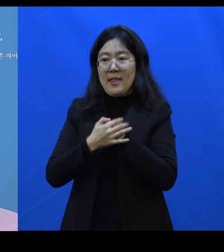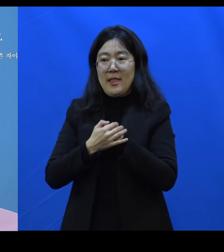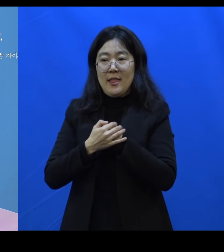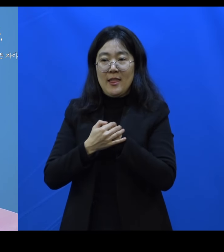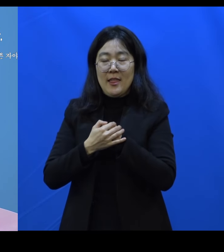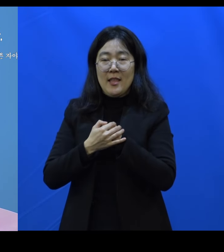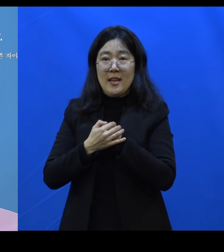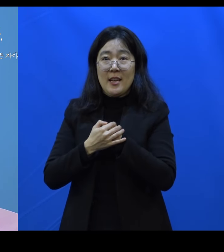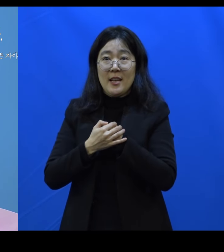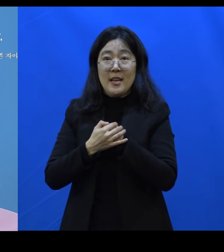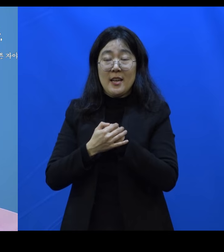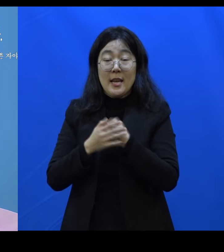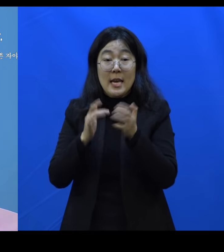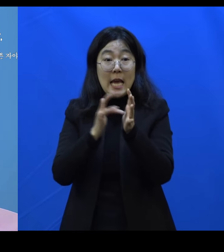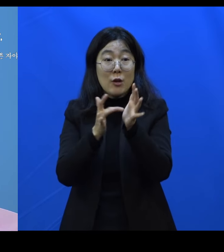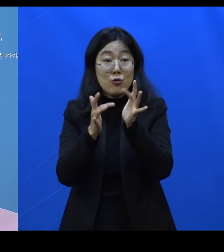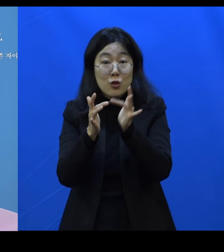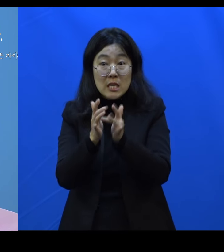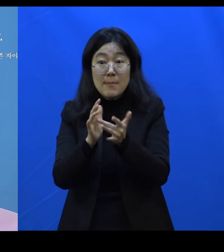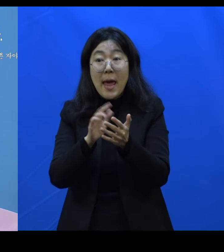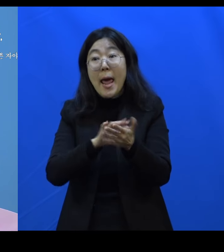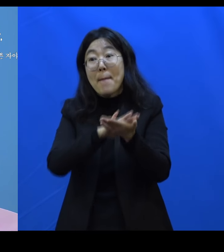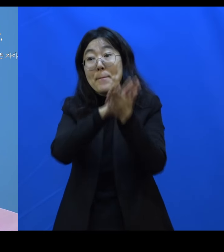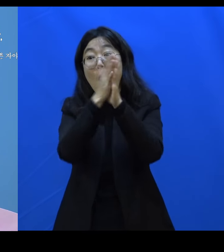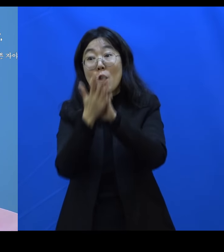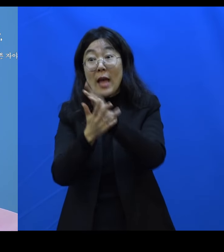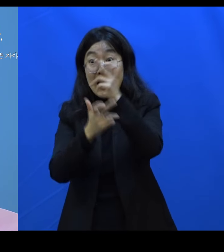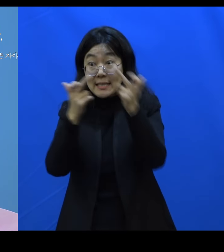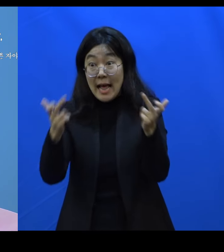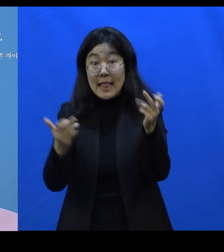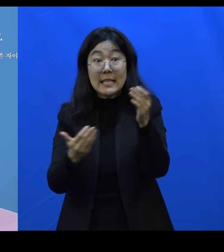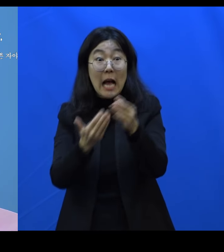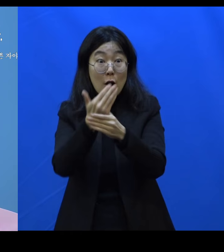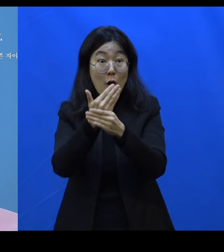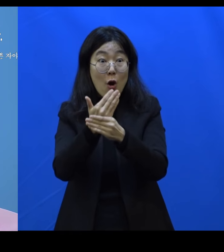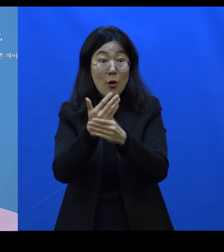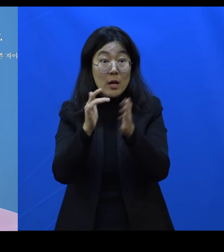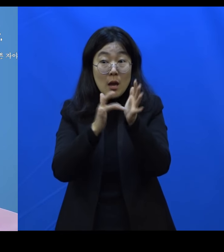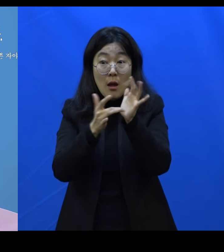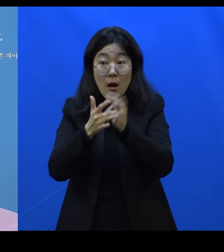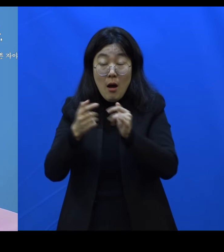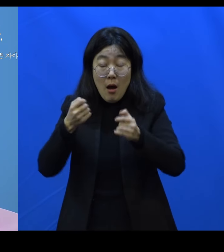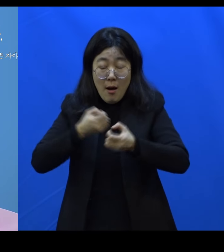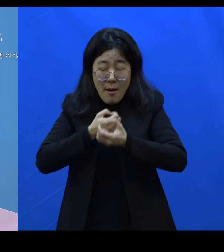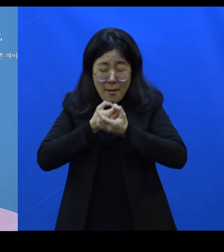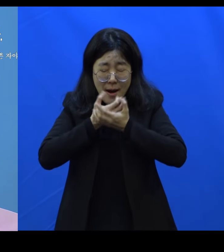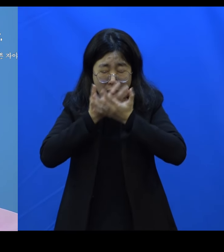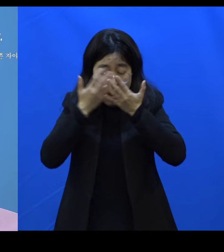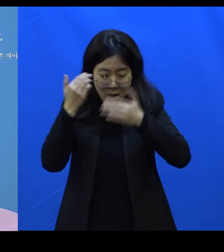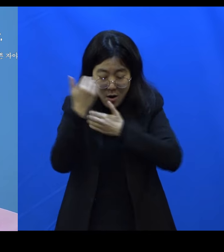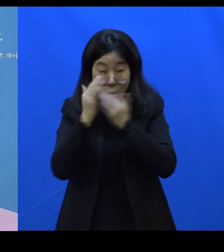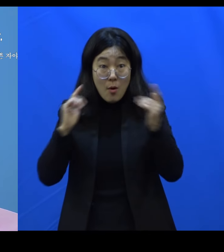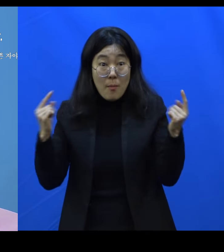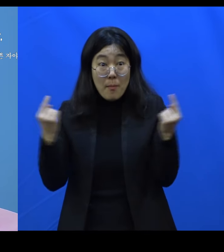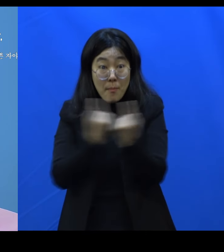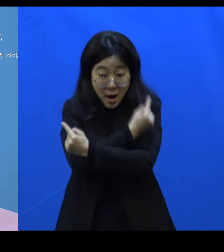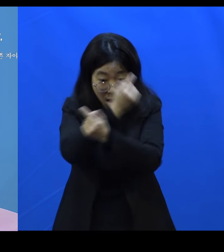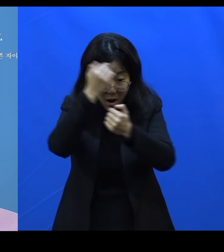여러분, 예수님의 변화산 사건을 보십시오. 예수님의 용모가 변화되고 예수님이 모세와 엘리야와 함께 대화를